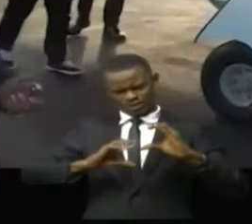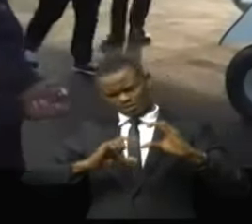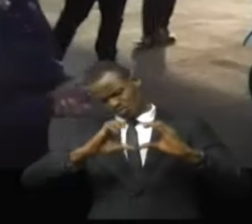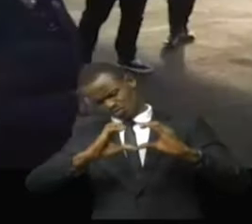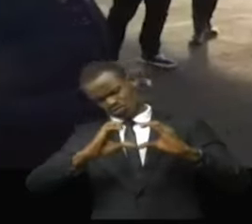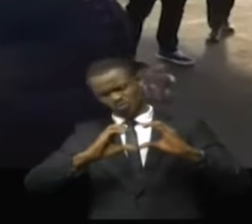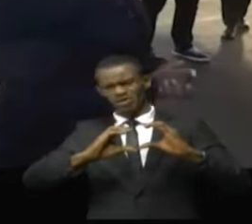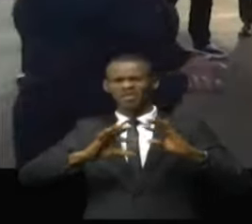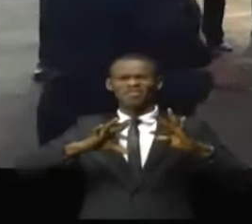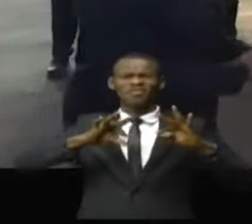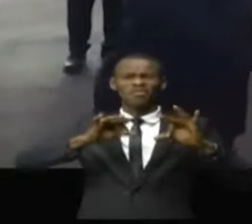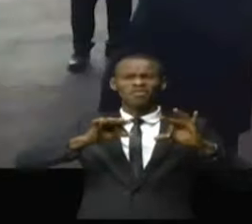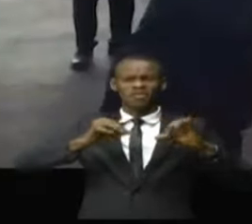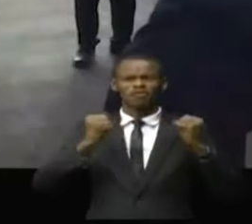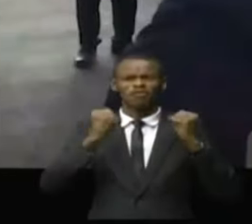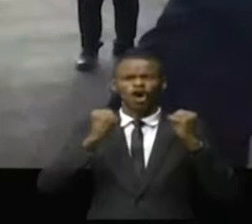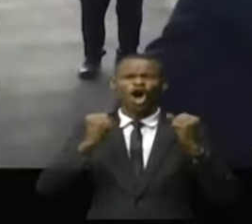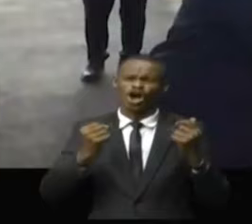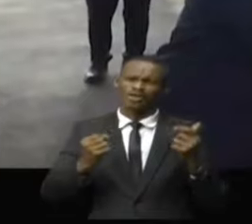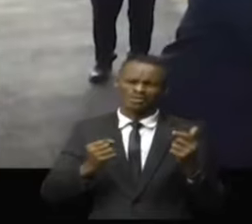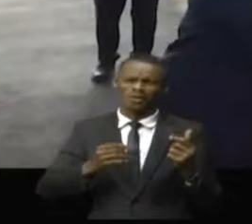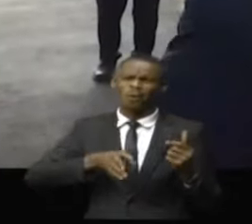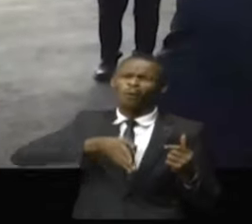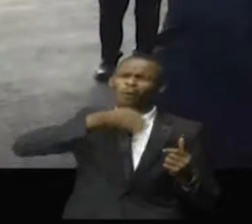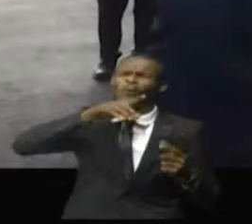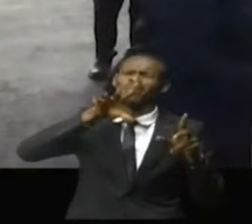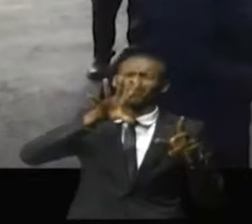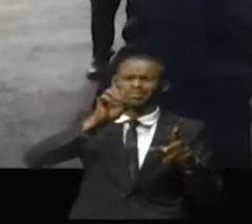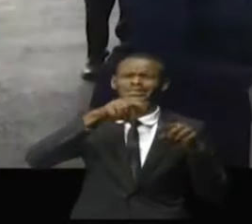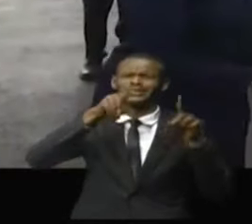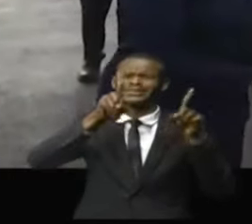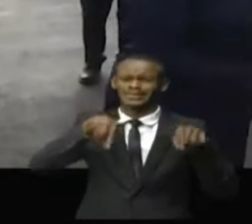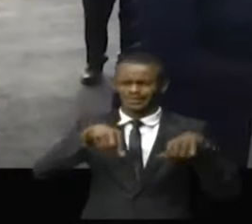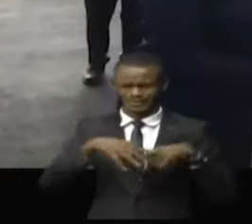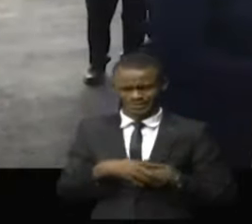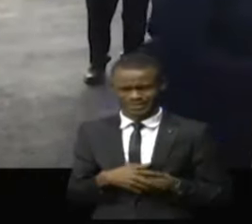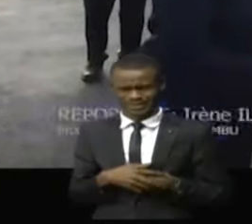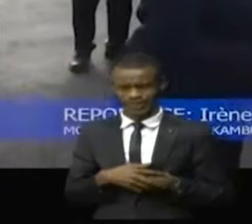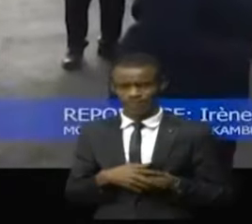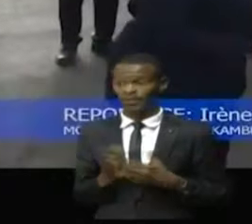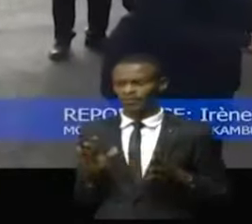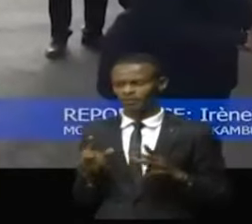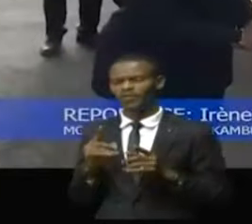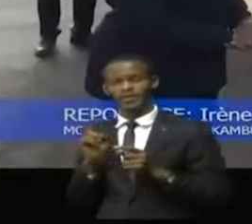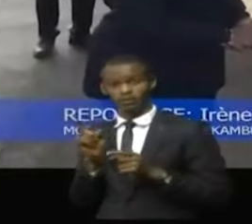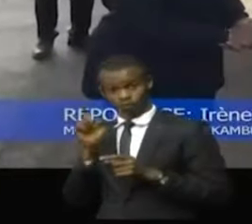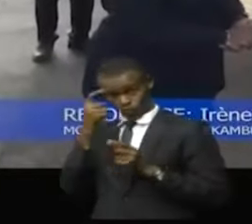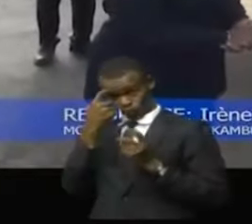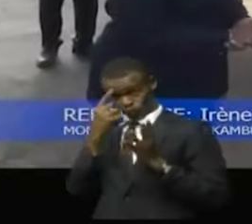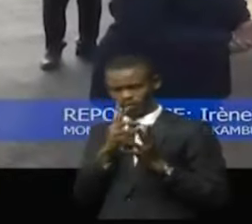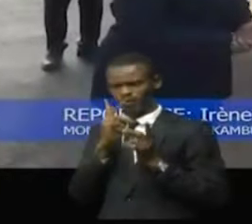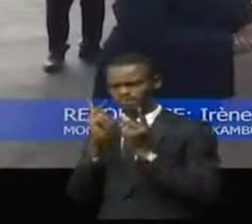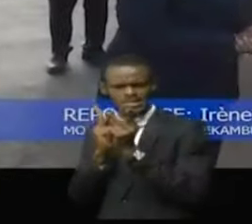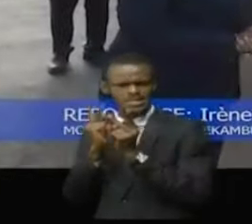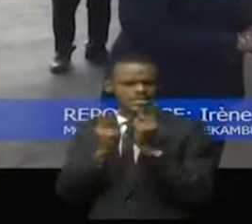travers cette ronde, la gouverneure de province se fait une idée nette de l'état actuel de la voirie en guise